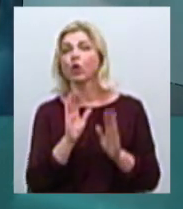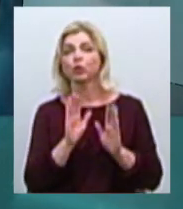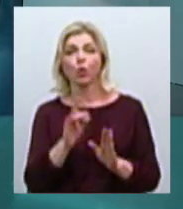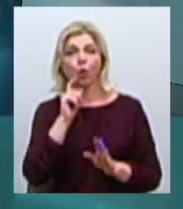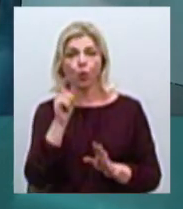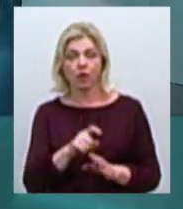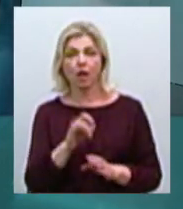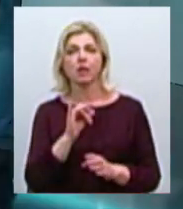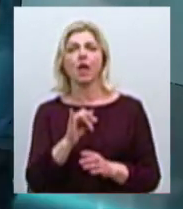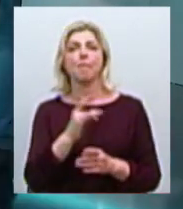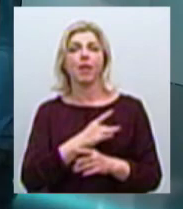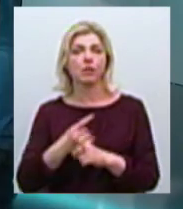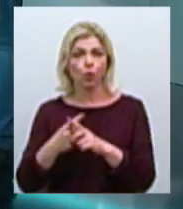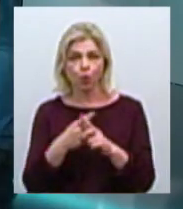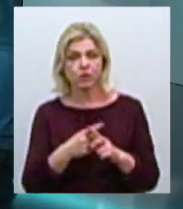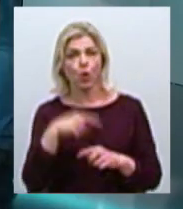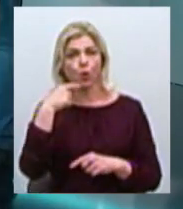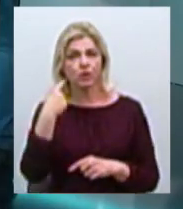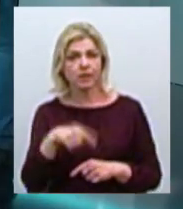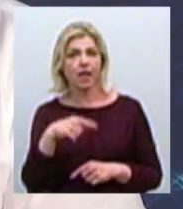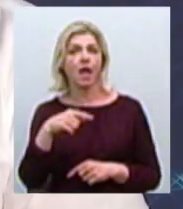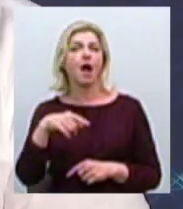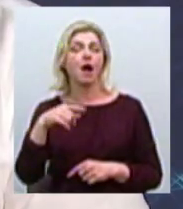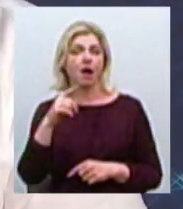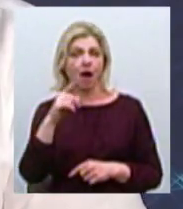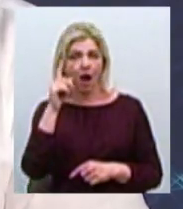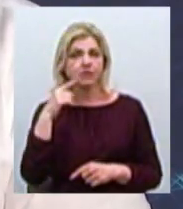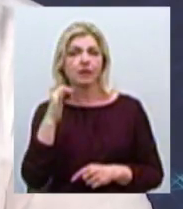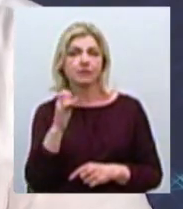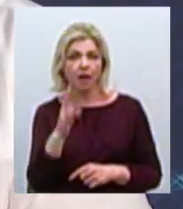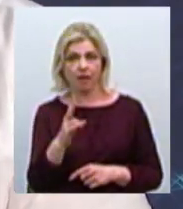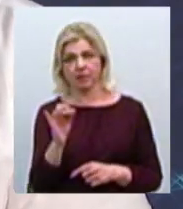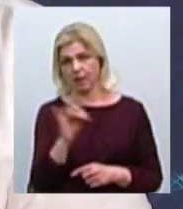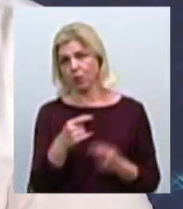бегают и по Беларуси, и по России, и по Казахстану, и по другим странам бывшего СССР.